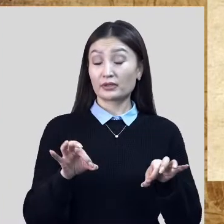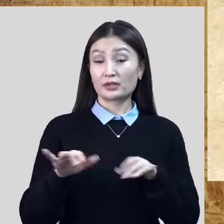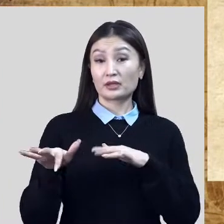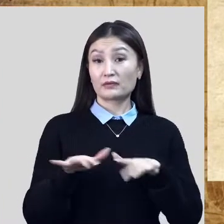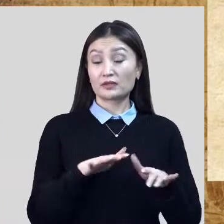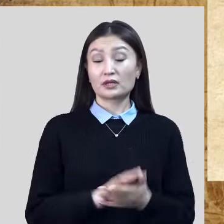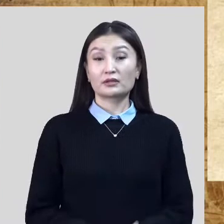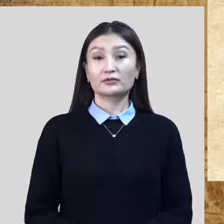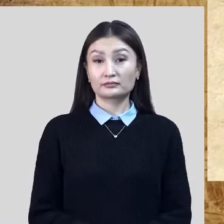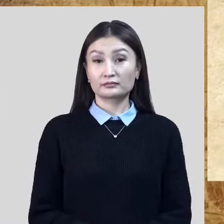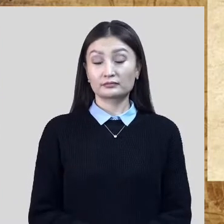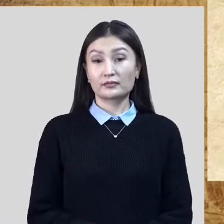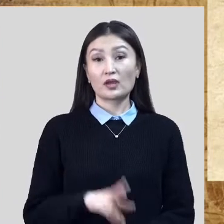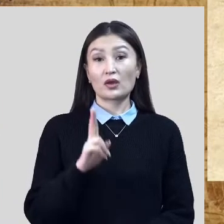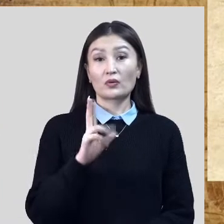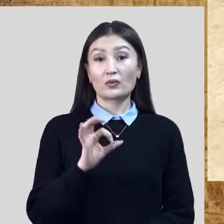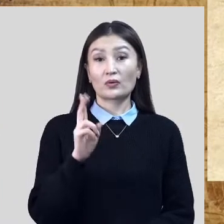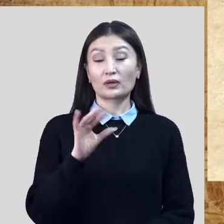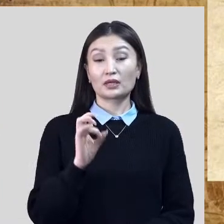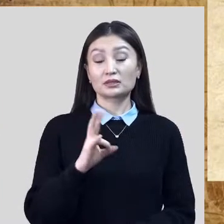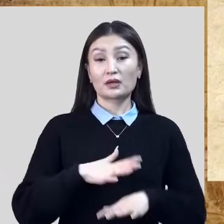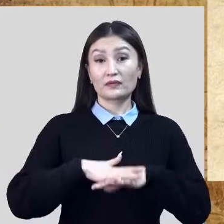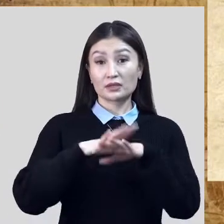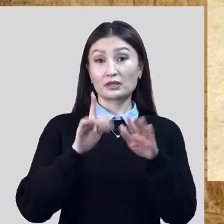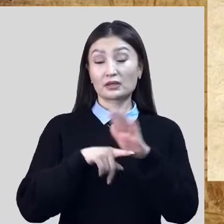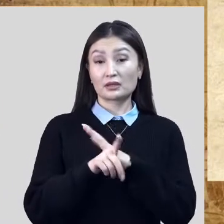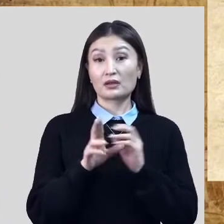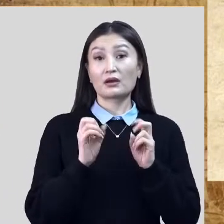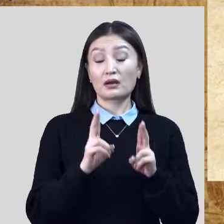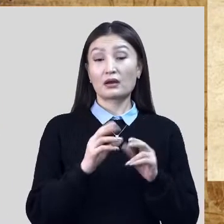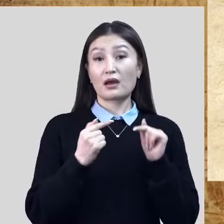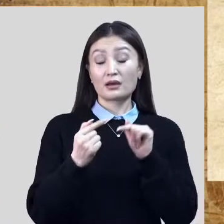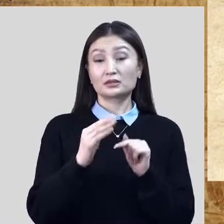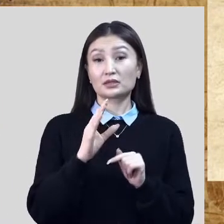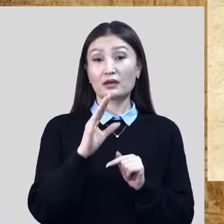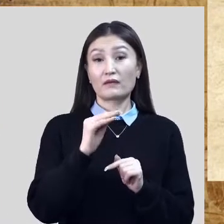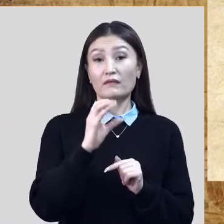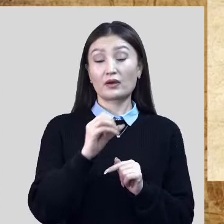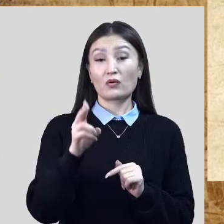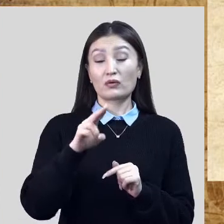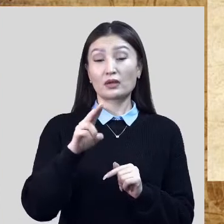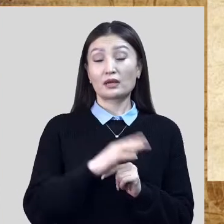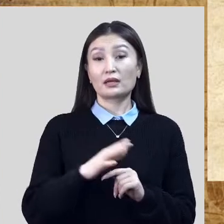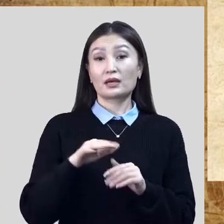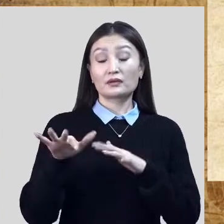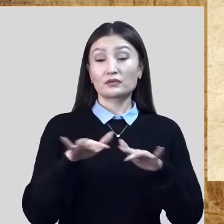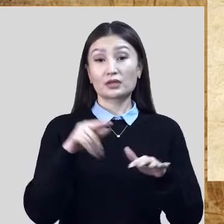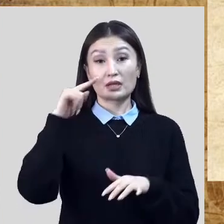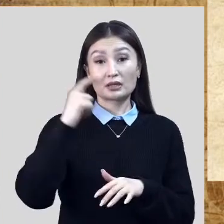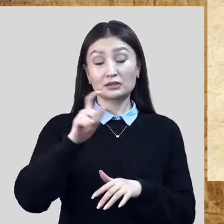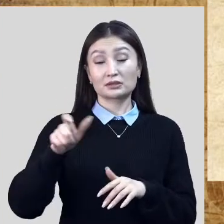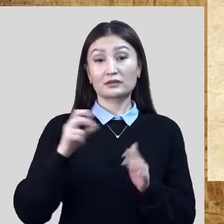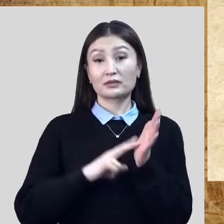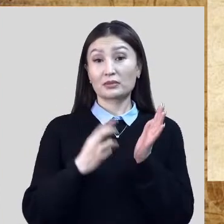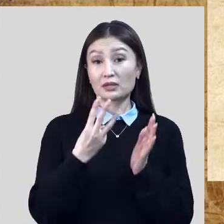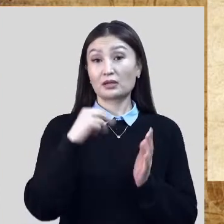народно-освободительное движение. Коканское восстание началось как антифеодальное движение кыргызов в